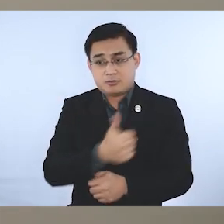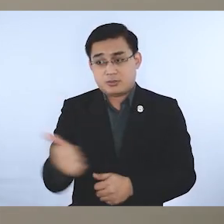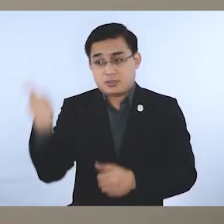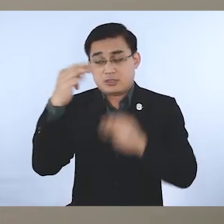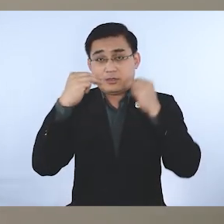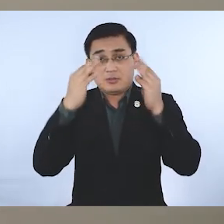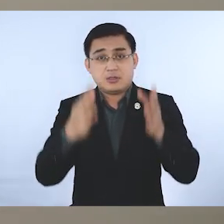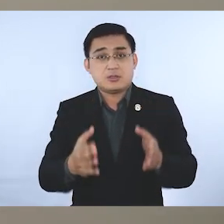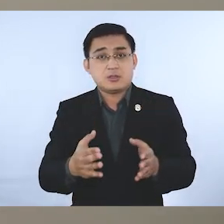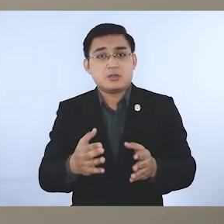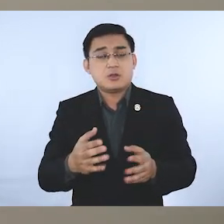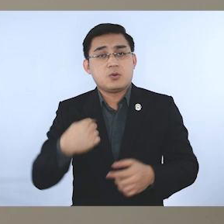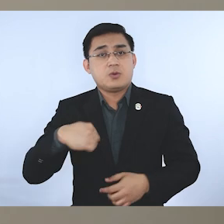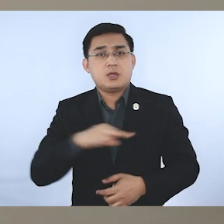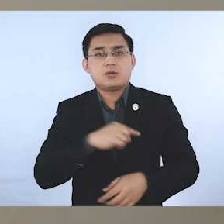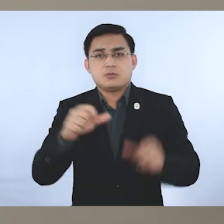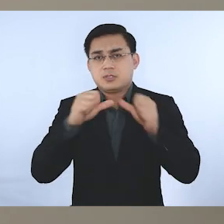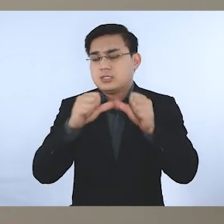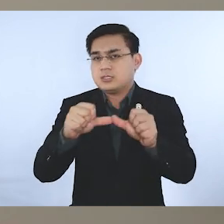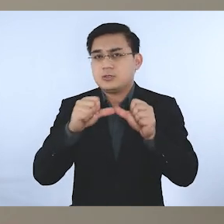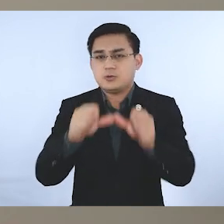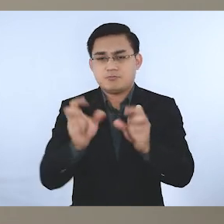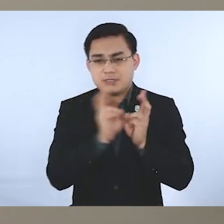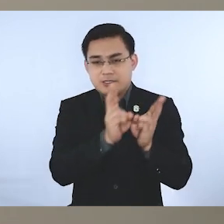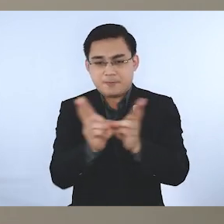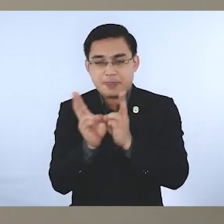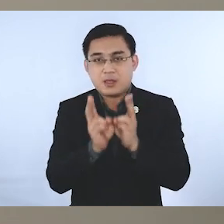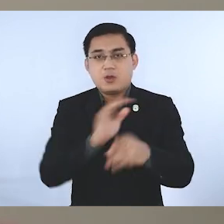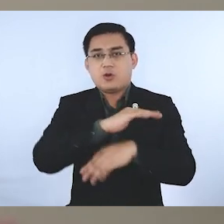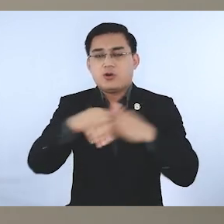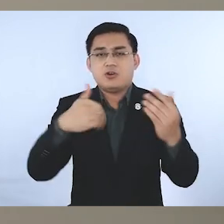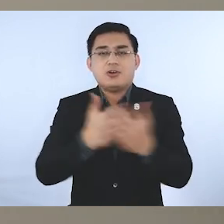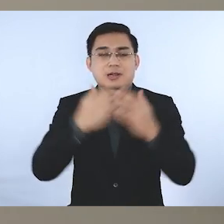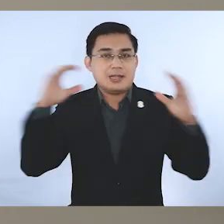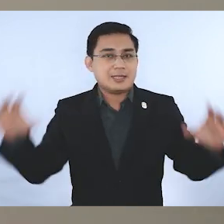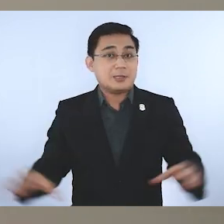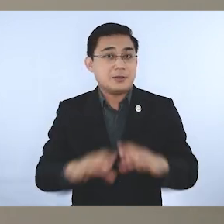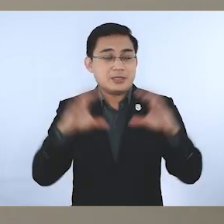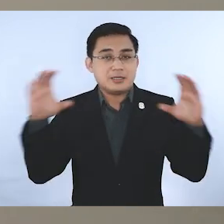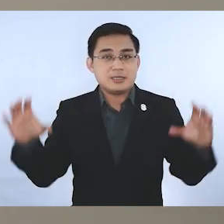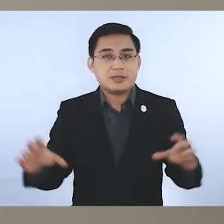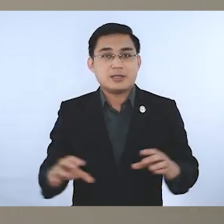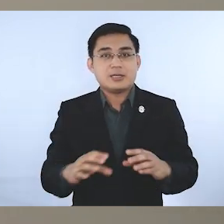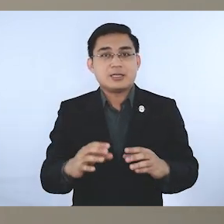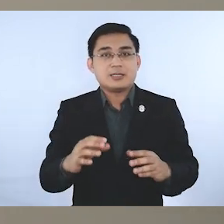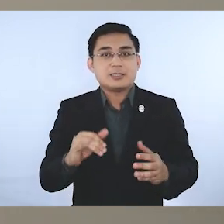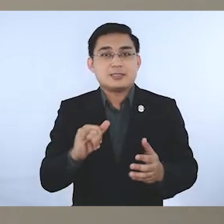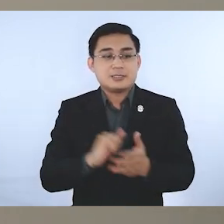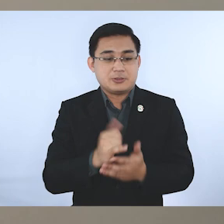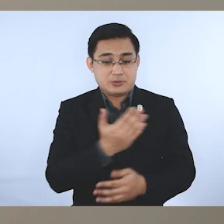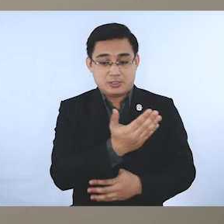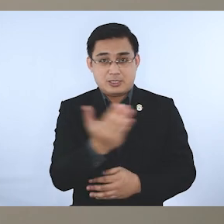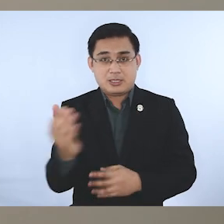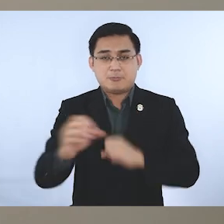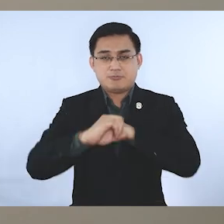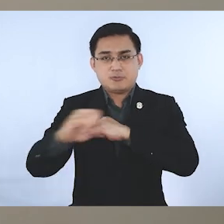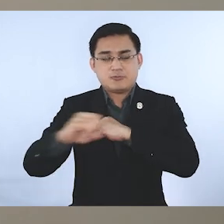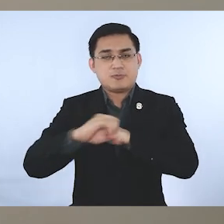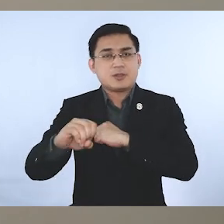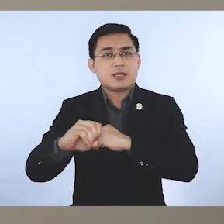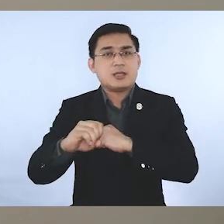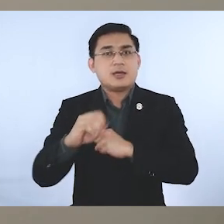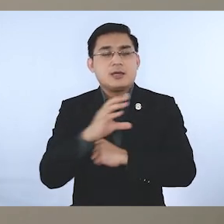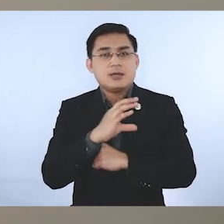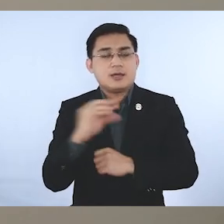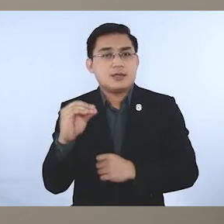na patuloy po kaming makikipagkaisa sa lahat po ng mga aktibidad na kanilang pinapanukala at ito po